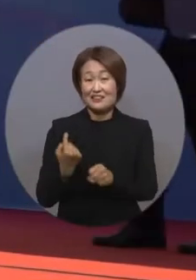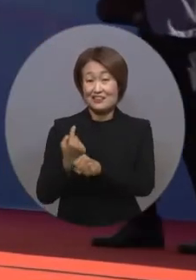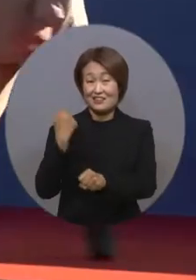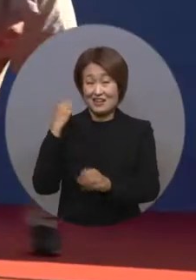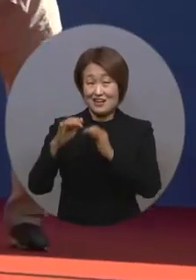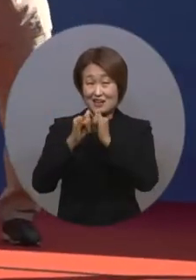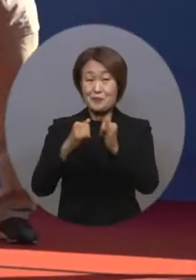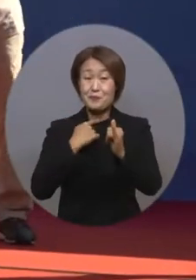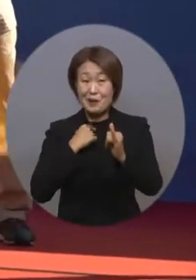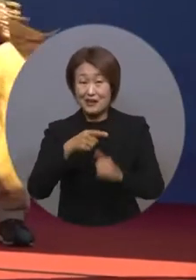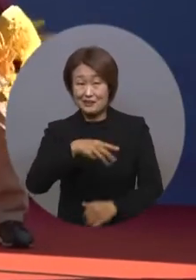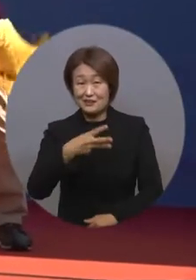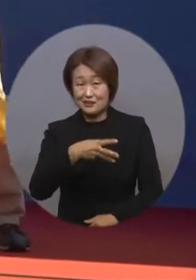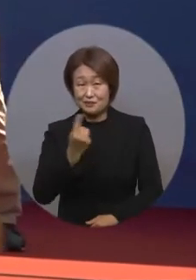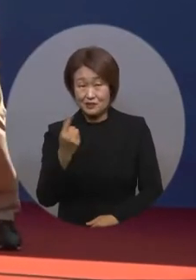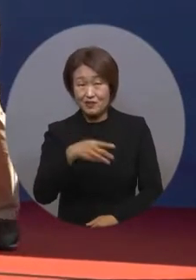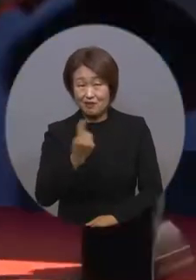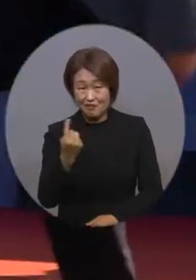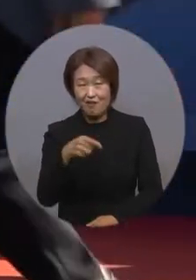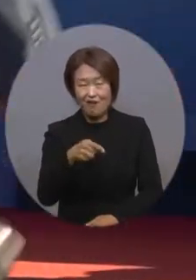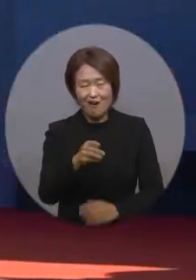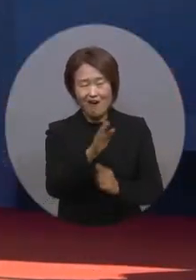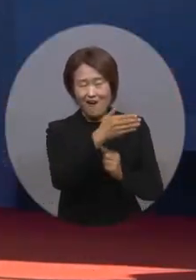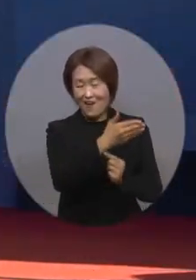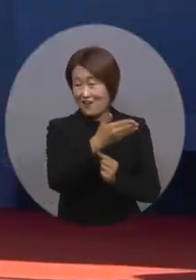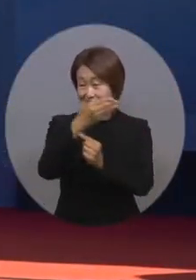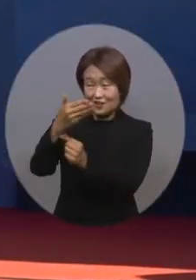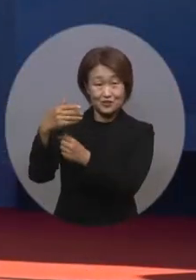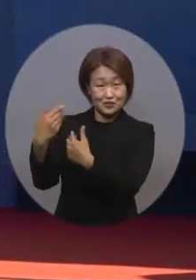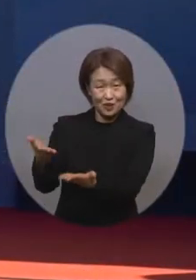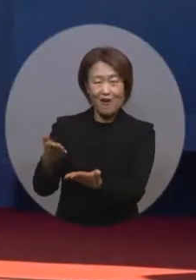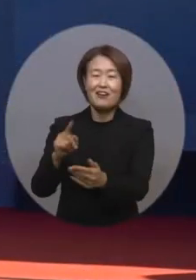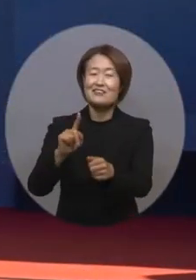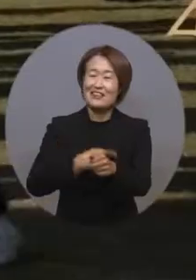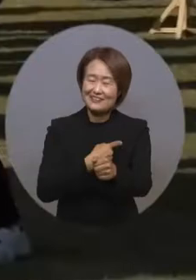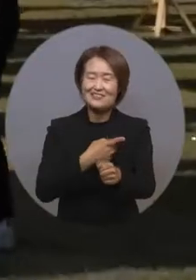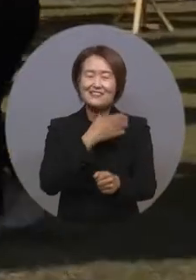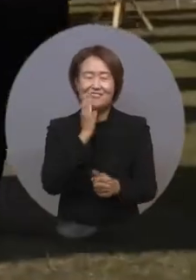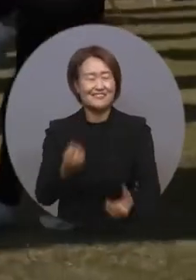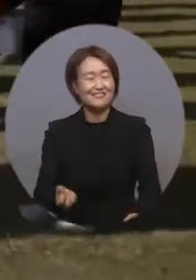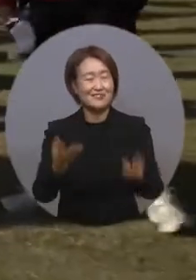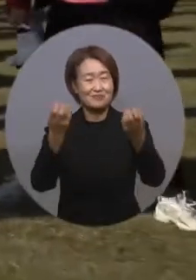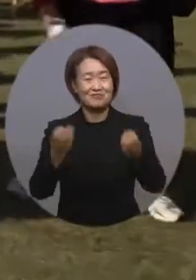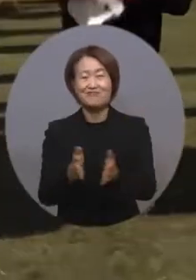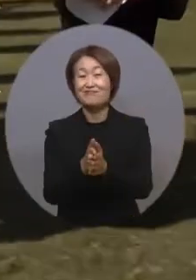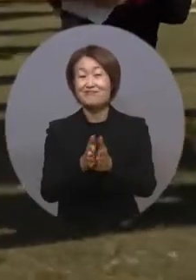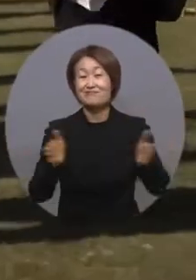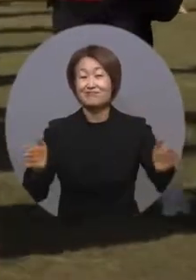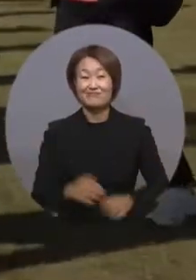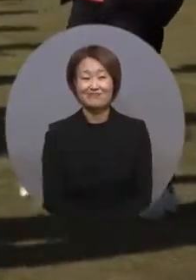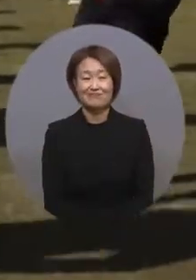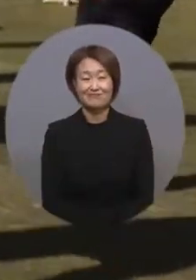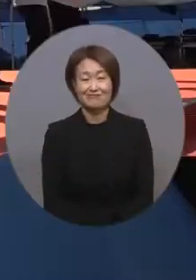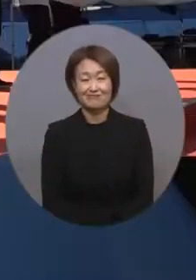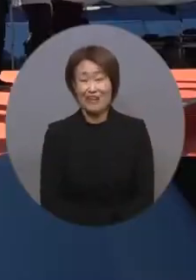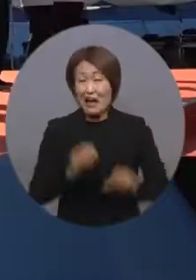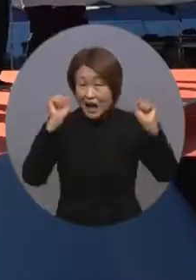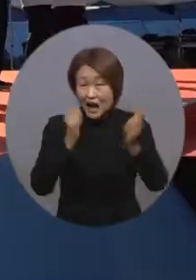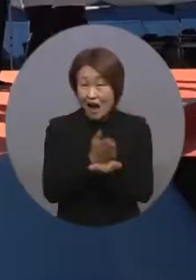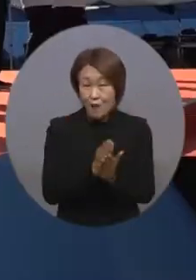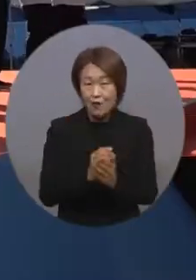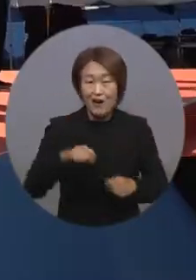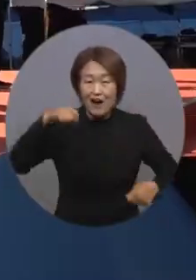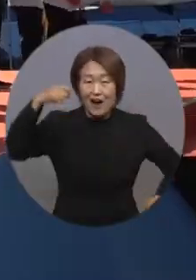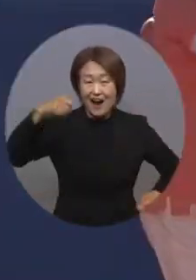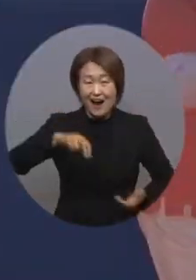강원도 연합회장에게 우승기를 반환하면서 어르신 한마당 축제대회가 시작했습니다. 어르신 한마당 축제의 경연 종목인 댄스